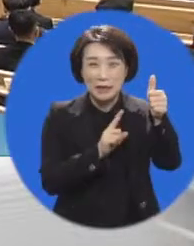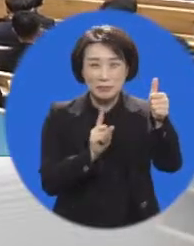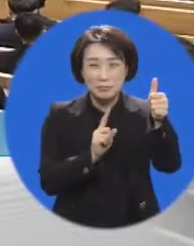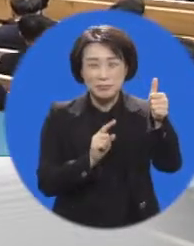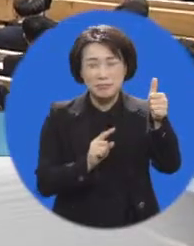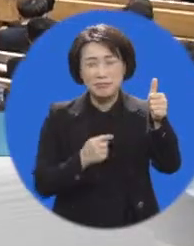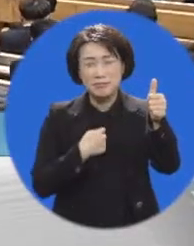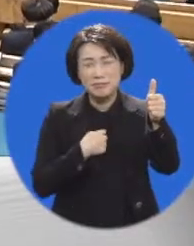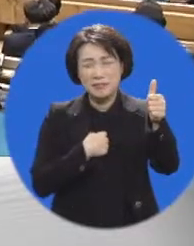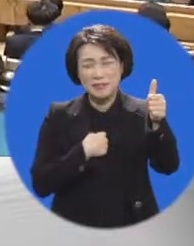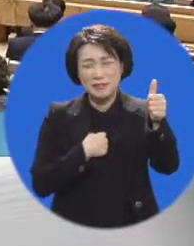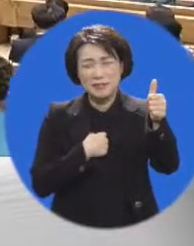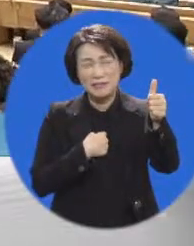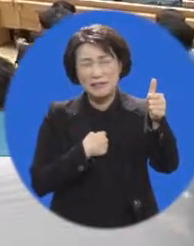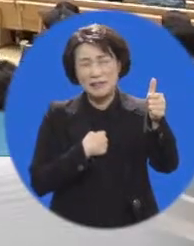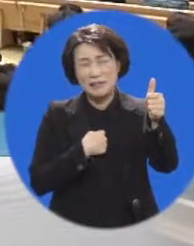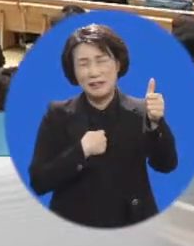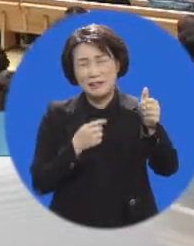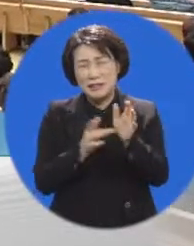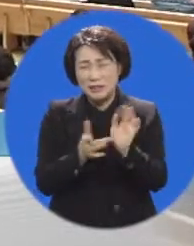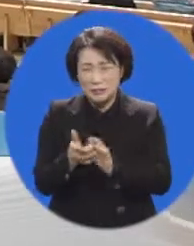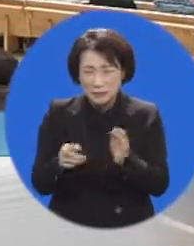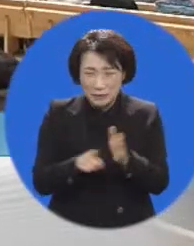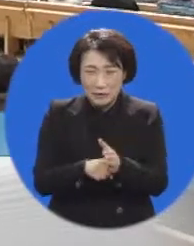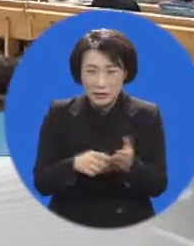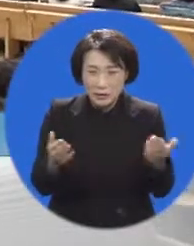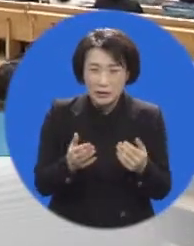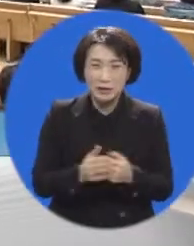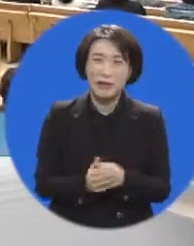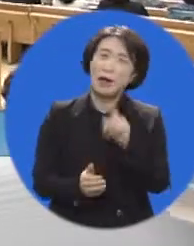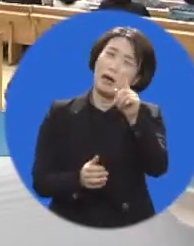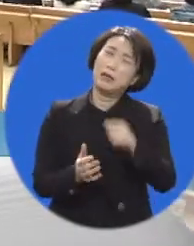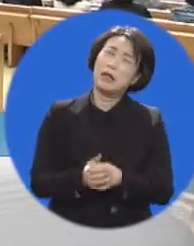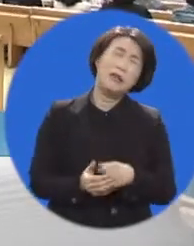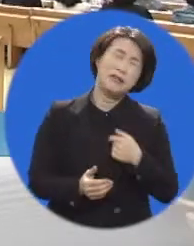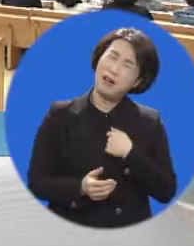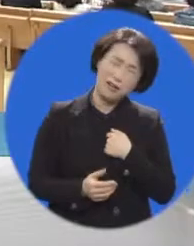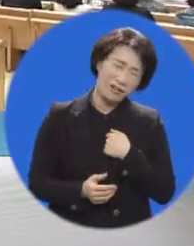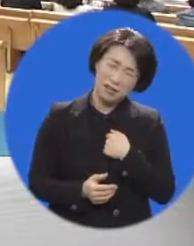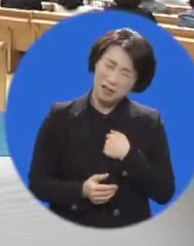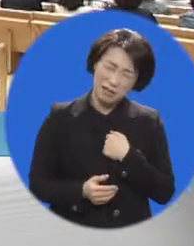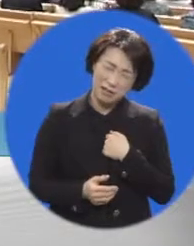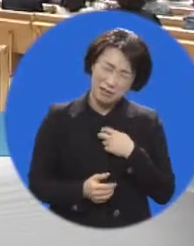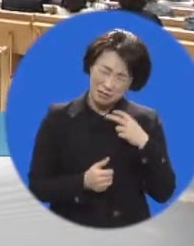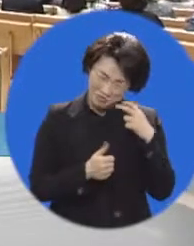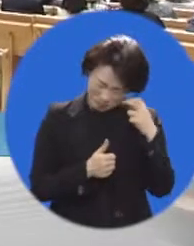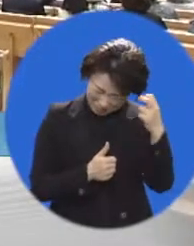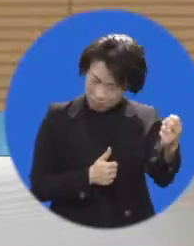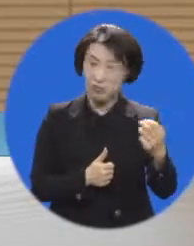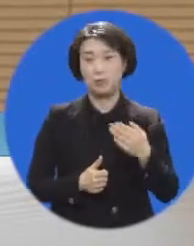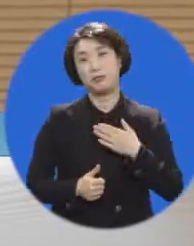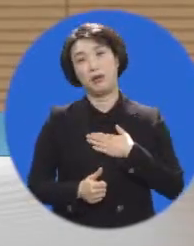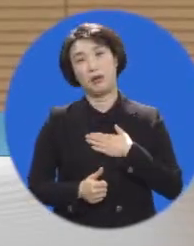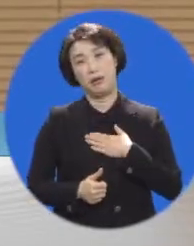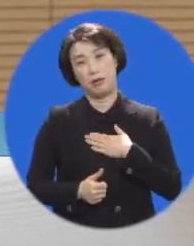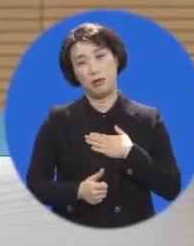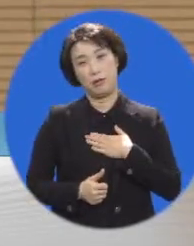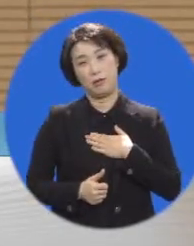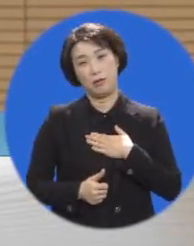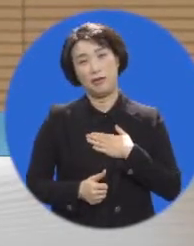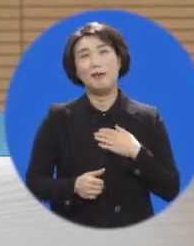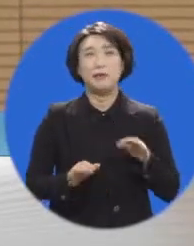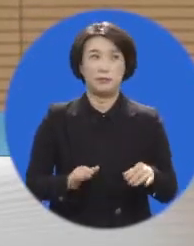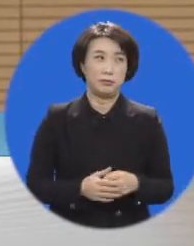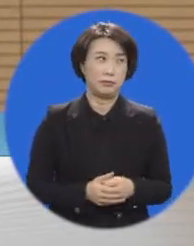그렇게 예수 믿는 일만큼은 참 미워했어요.